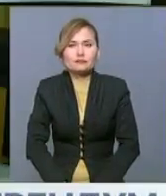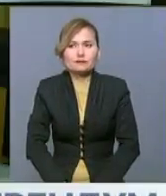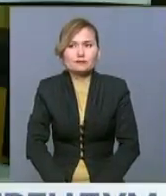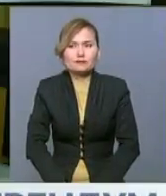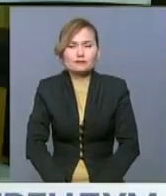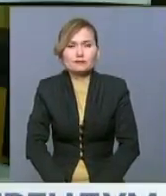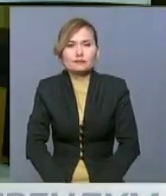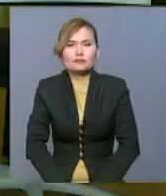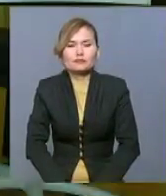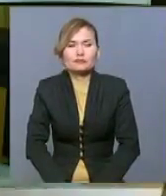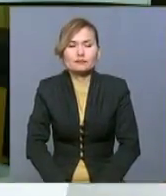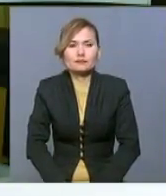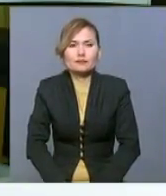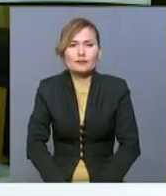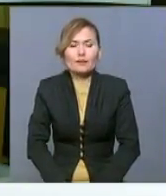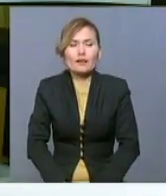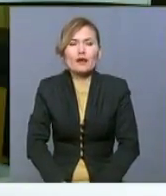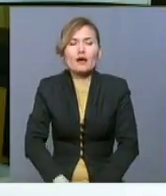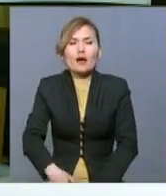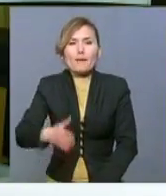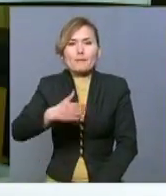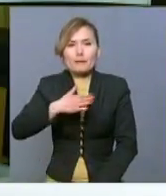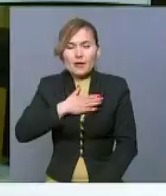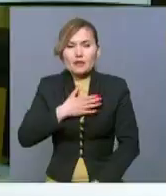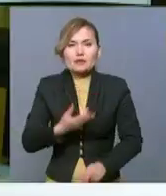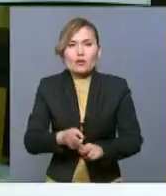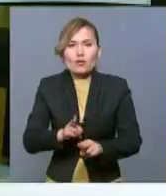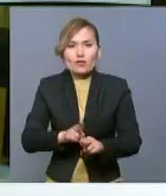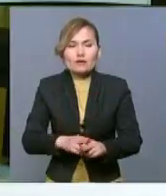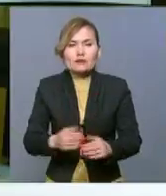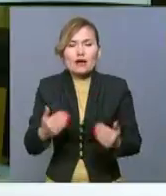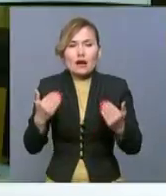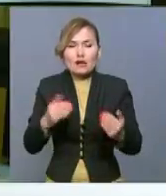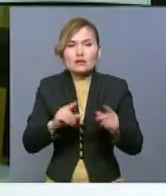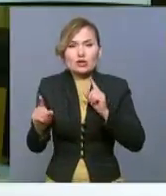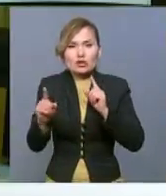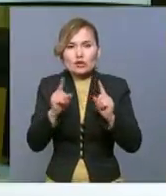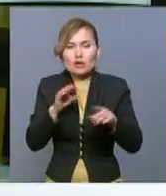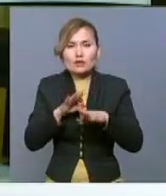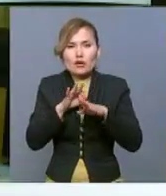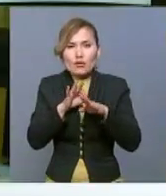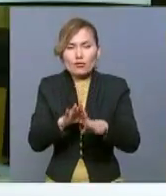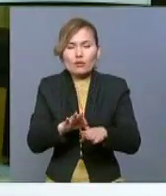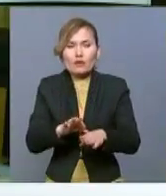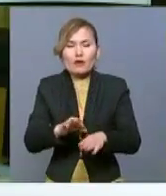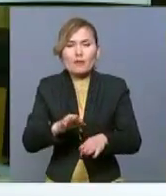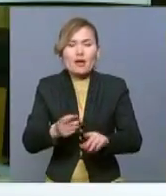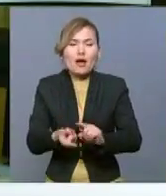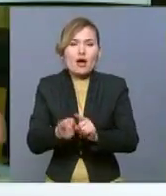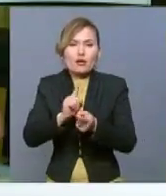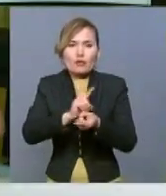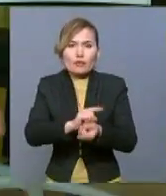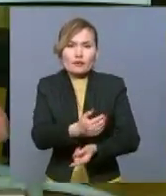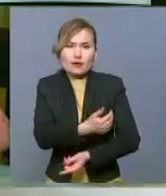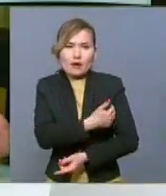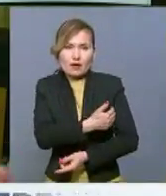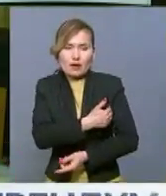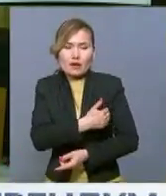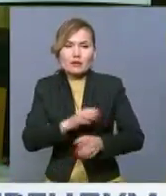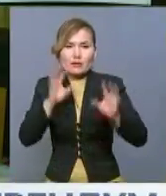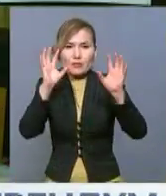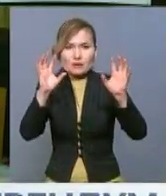анық. Референдум өтетін күн жарияланды. Оның саяси маңызын бәріміз жақсы түсініп отырмыз. Қазіргі конституцияда